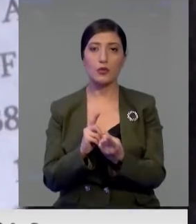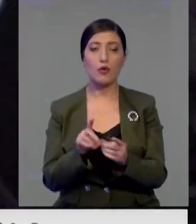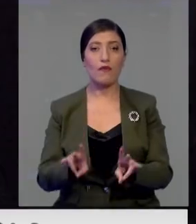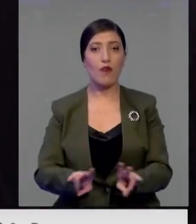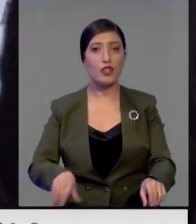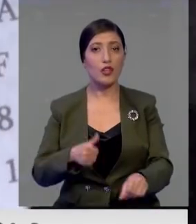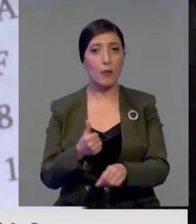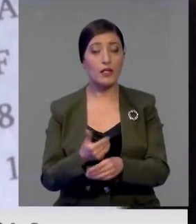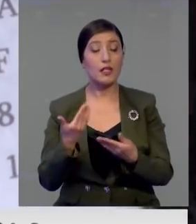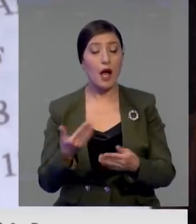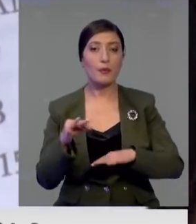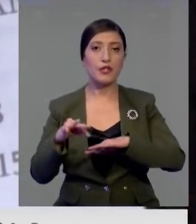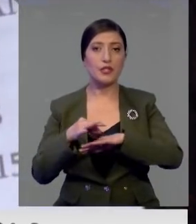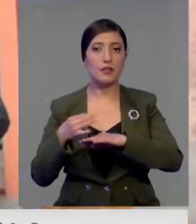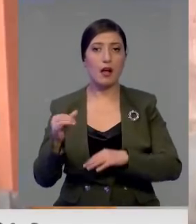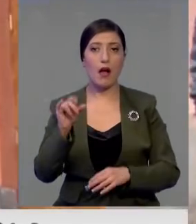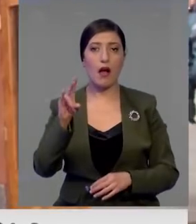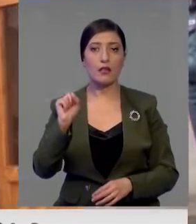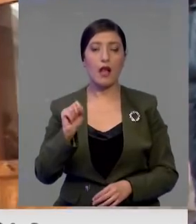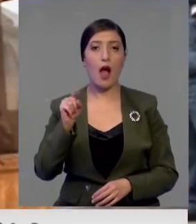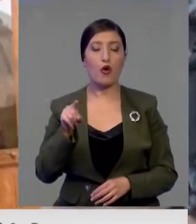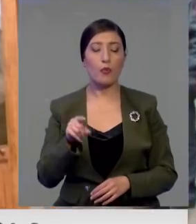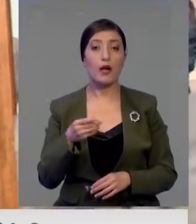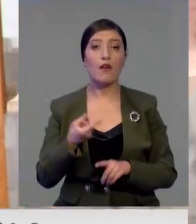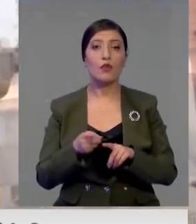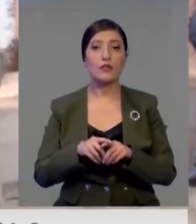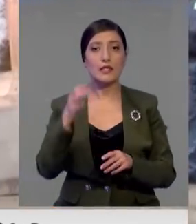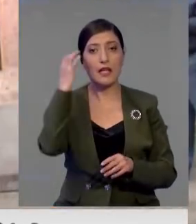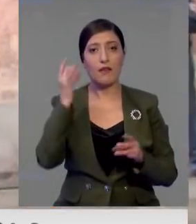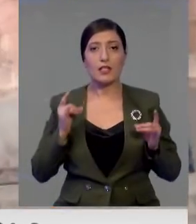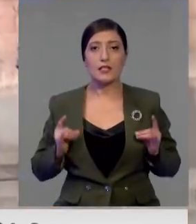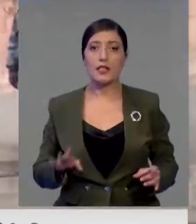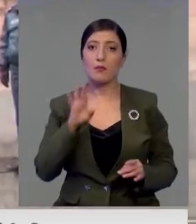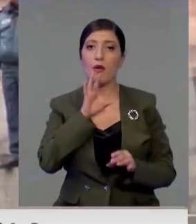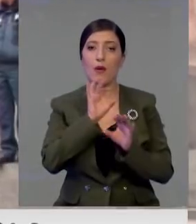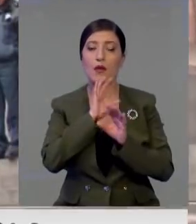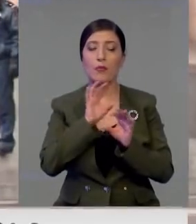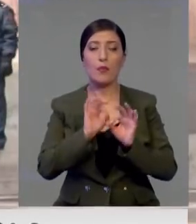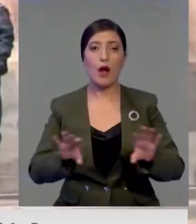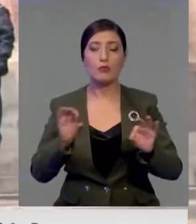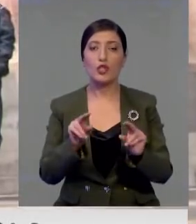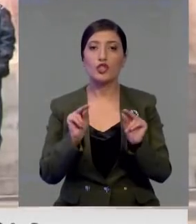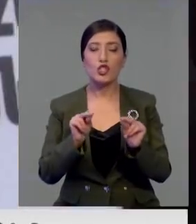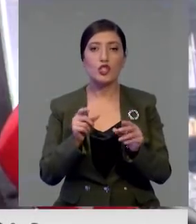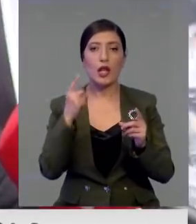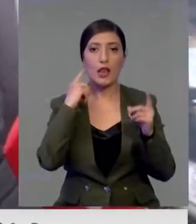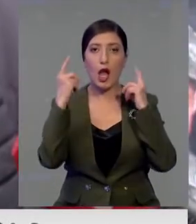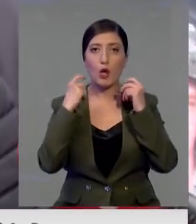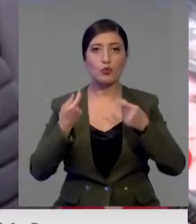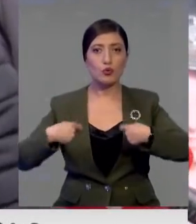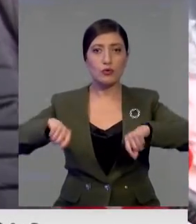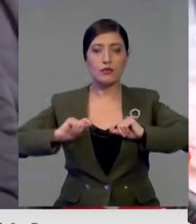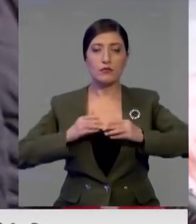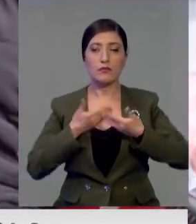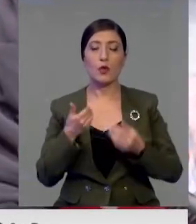տիկին Աննա Հակոբյանի հետ, քանի որ ըստ Սևազգեստ մայրերի նրանց այդ դեպքերի մասին ճիշտ չեն տեղեկացնում։ Ուզում ենք